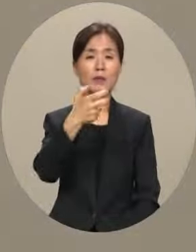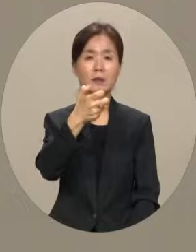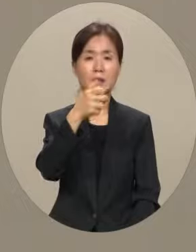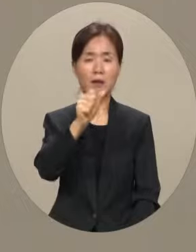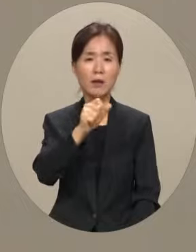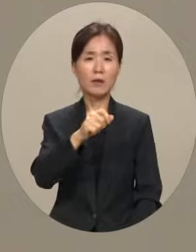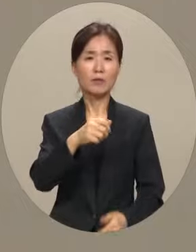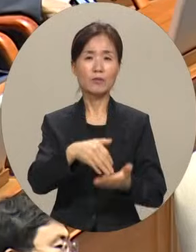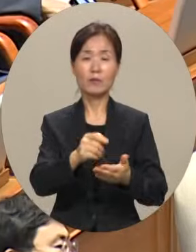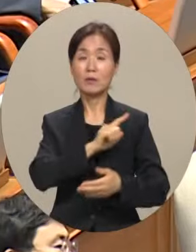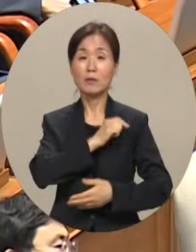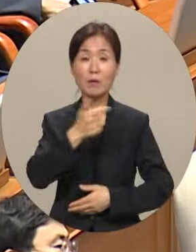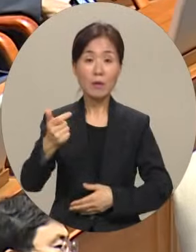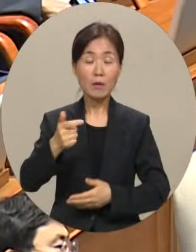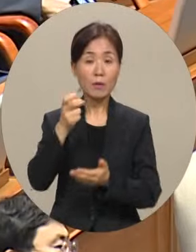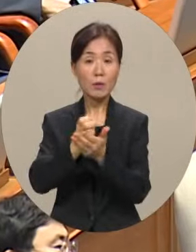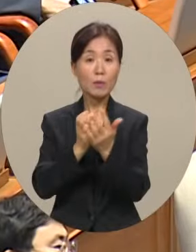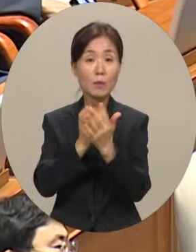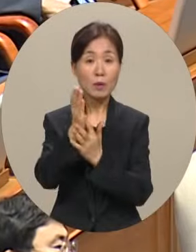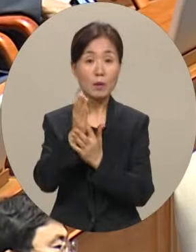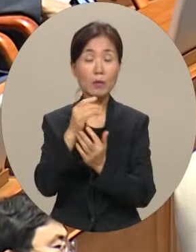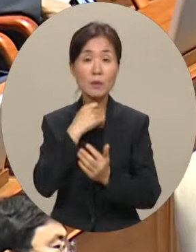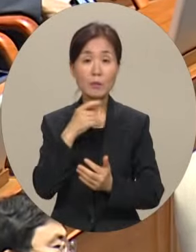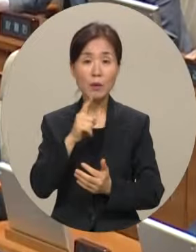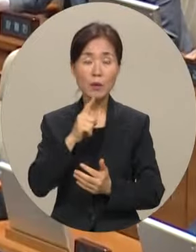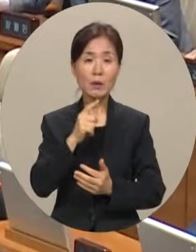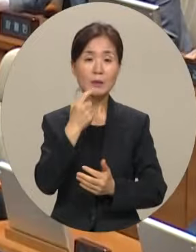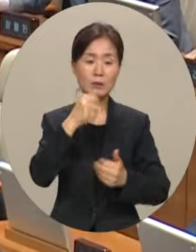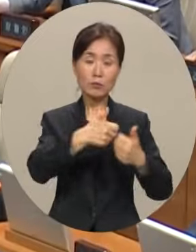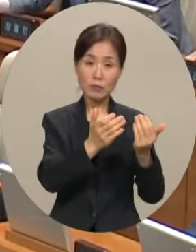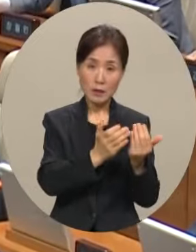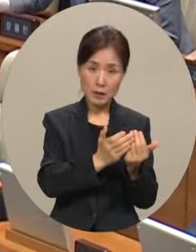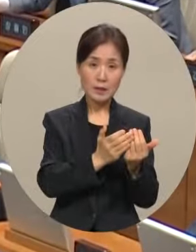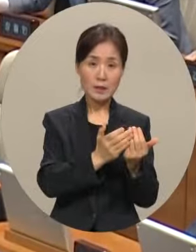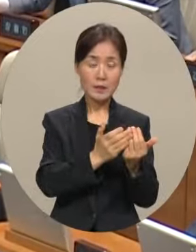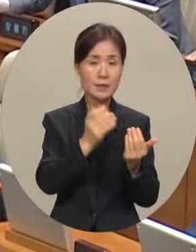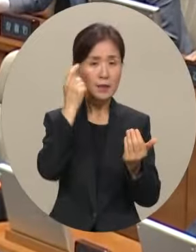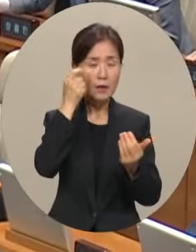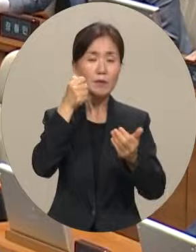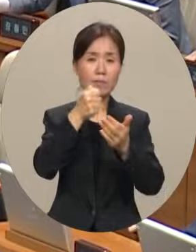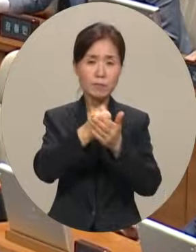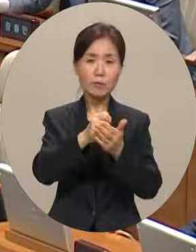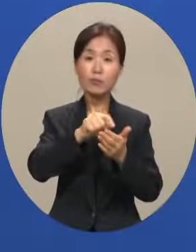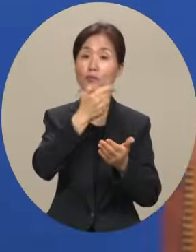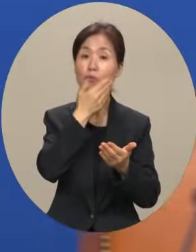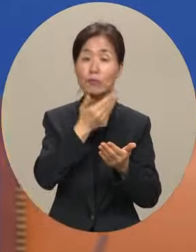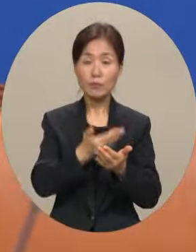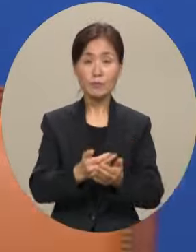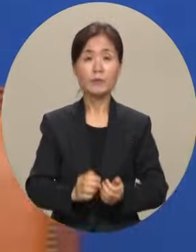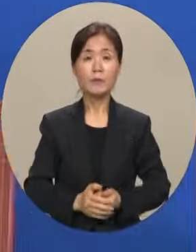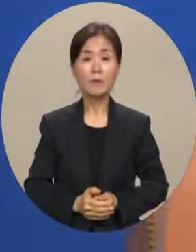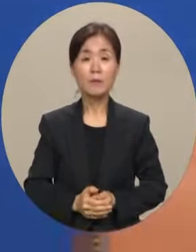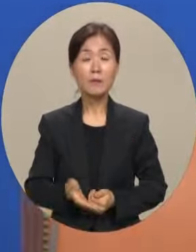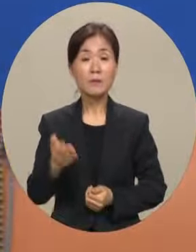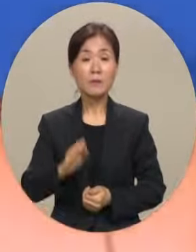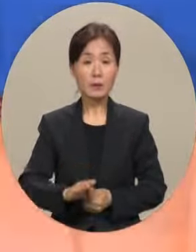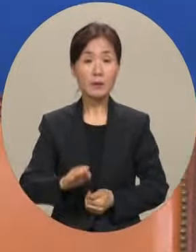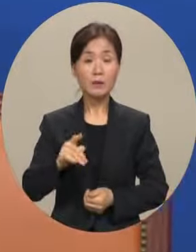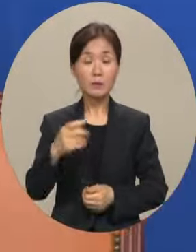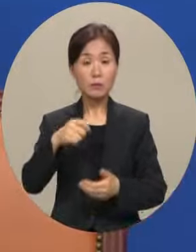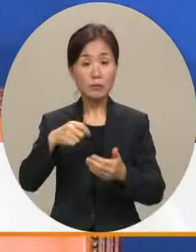1당인 만큼 법안이 통과하려면 당의 입장, 즉 법안이 당론으로 확정되는 게 중요한 상황. 그런데 EBS